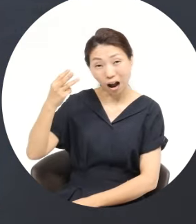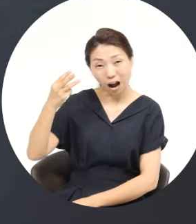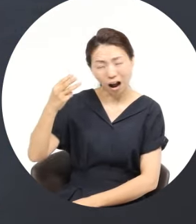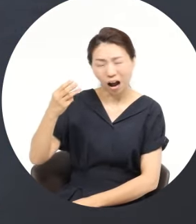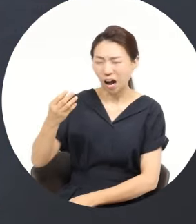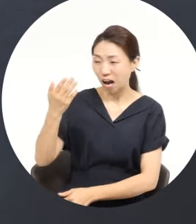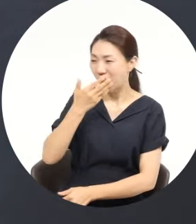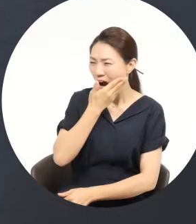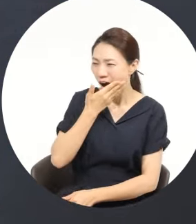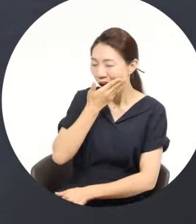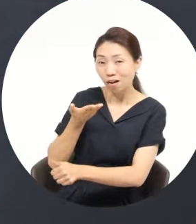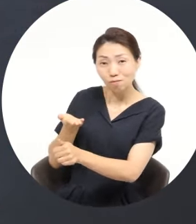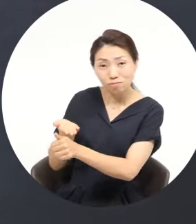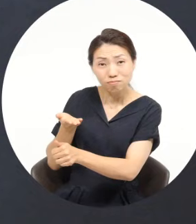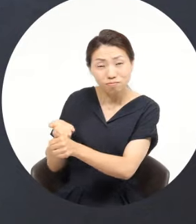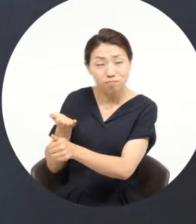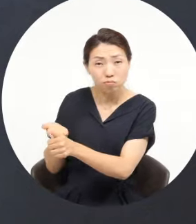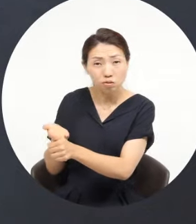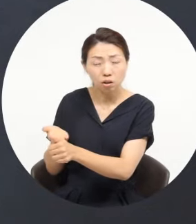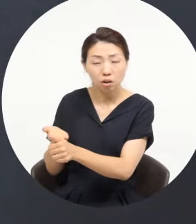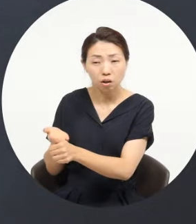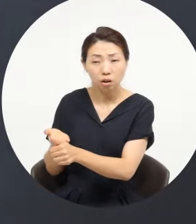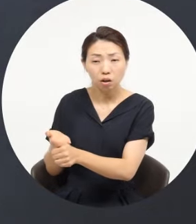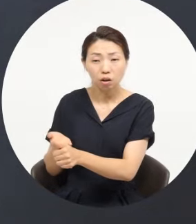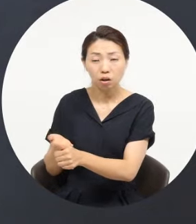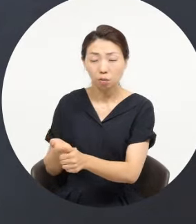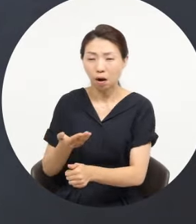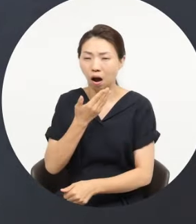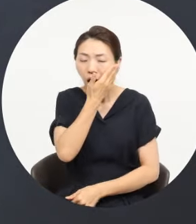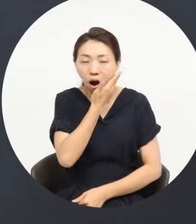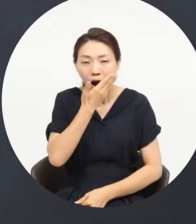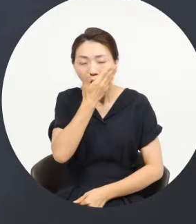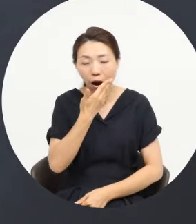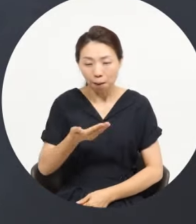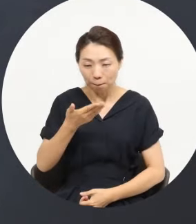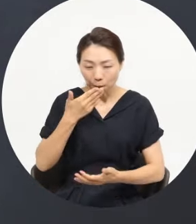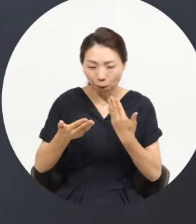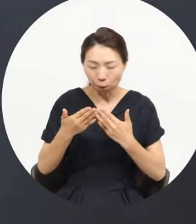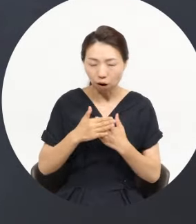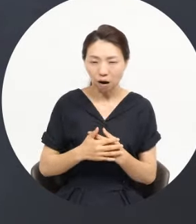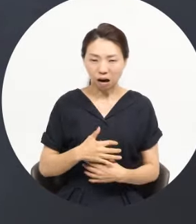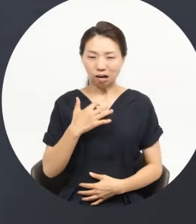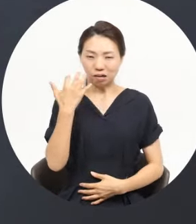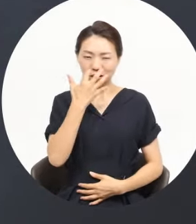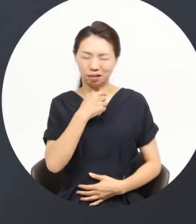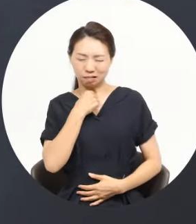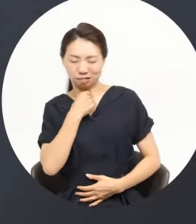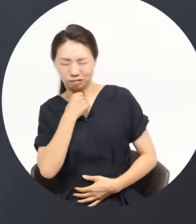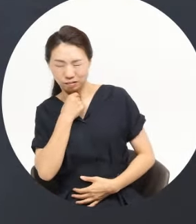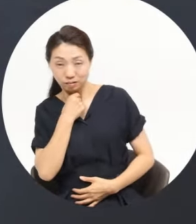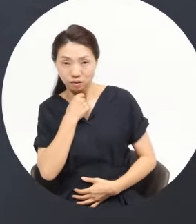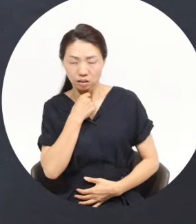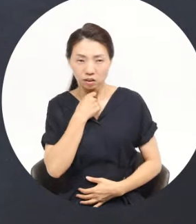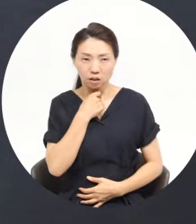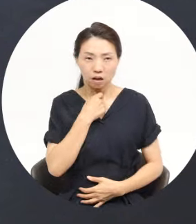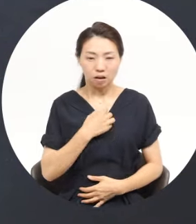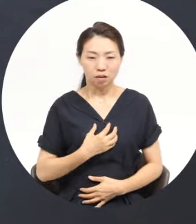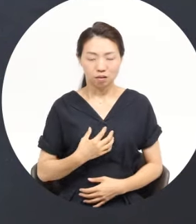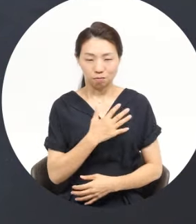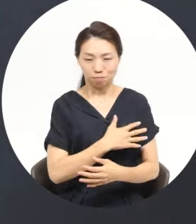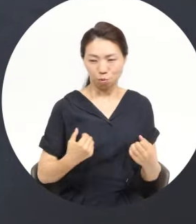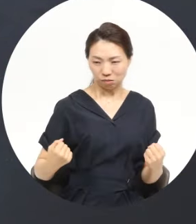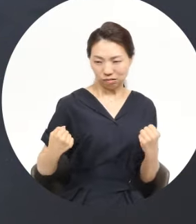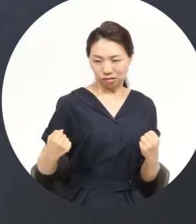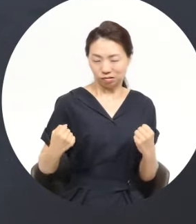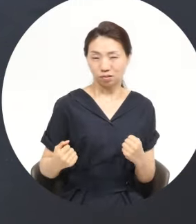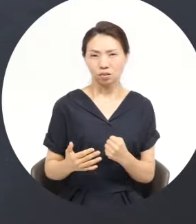부모들이, 그렇죠? 그러니까 애들은 그런 보약을 먹고 성적 욕망 때문에 공부에 집중을